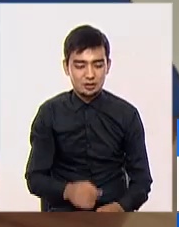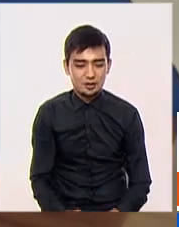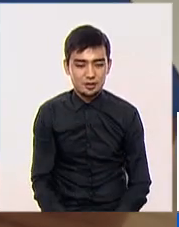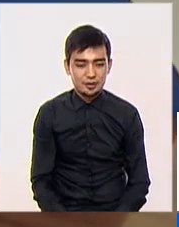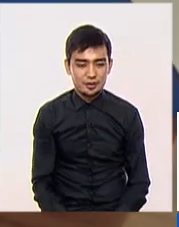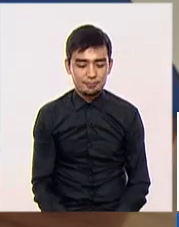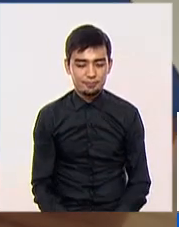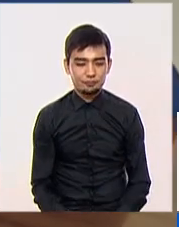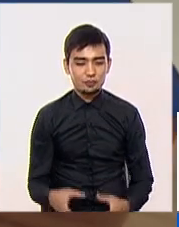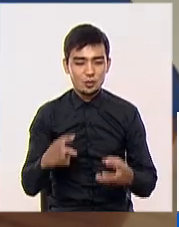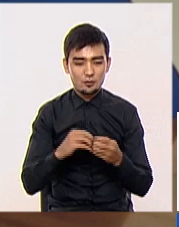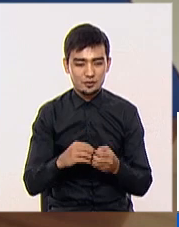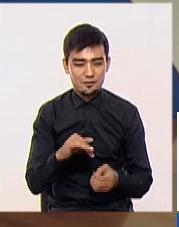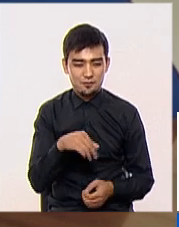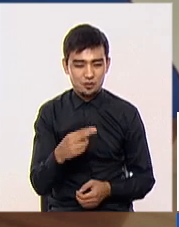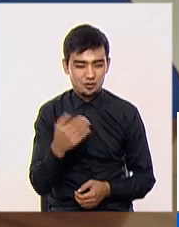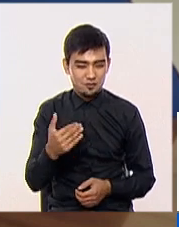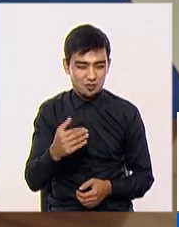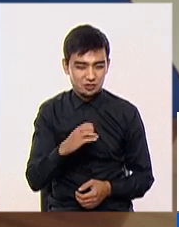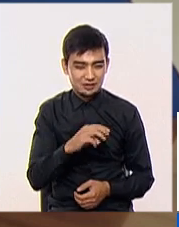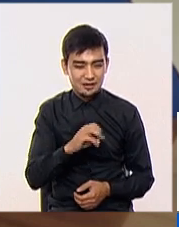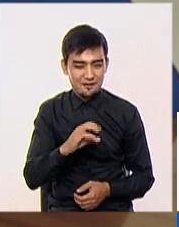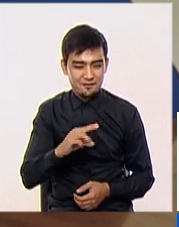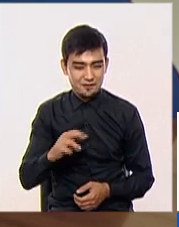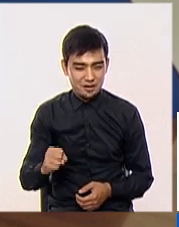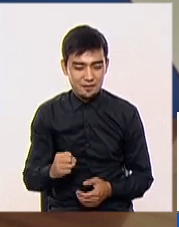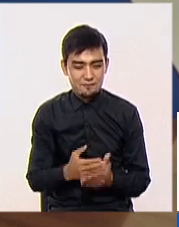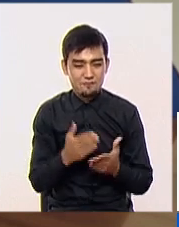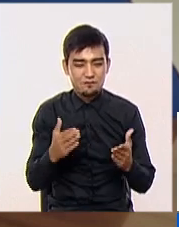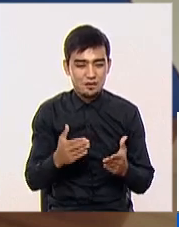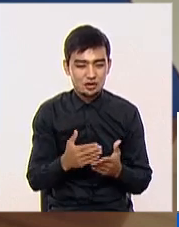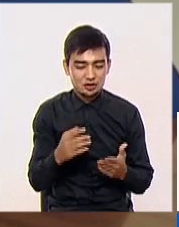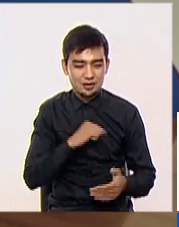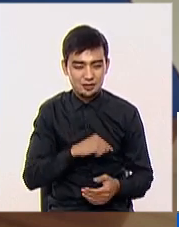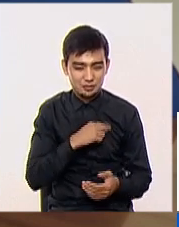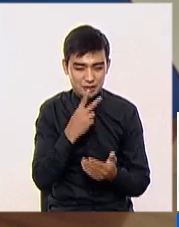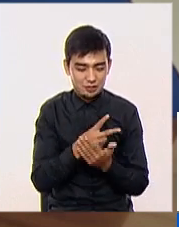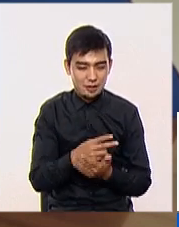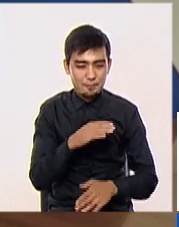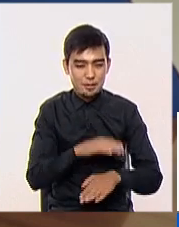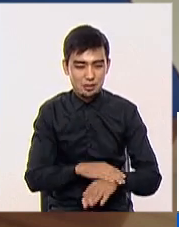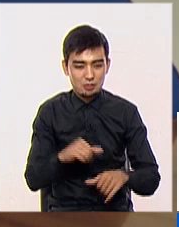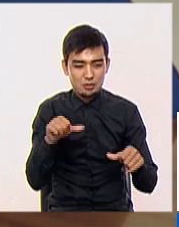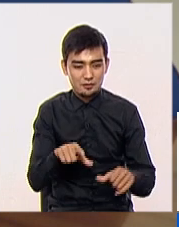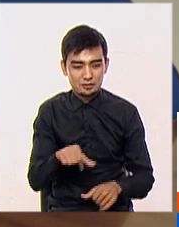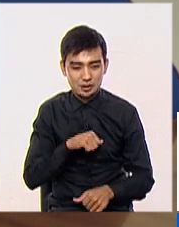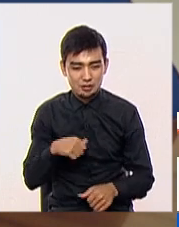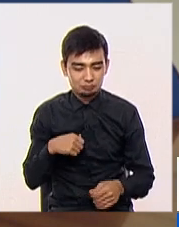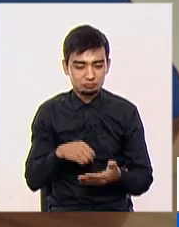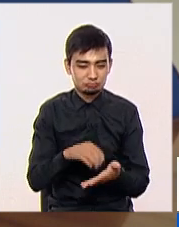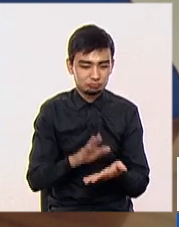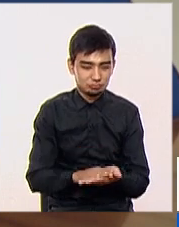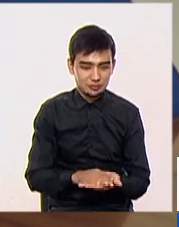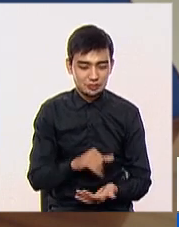Максимальные ставки фонда носит лишь рекомендательный характер. Банки вправе самостоятельно